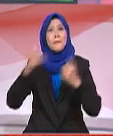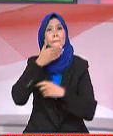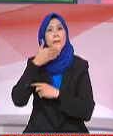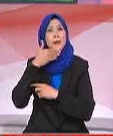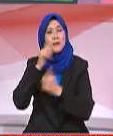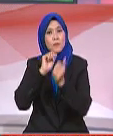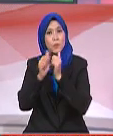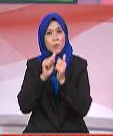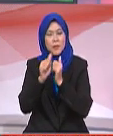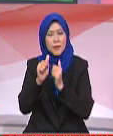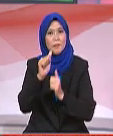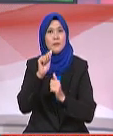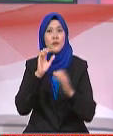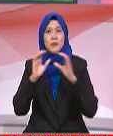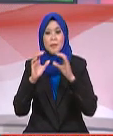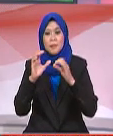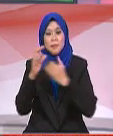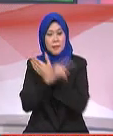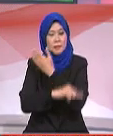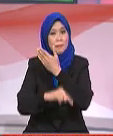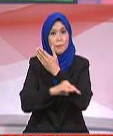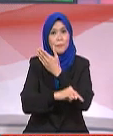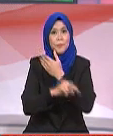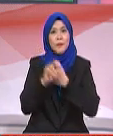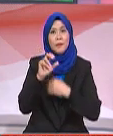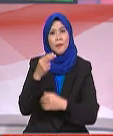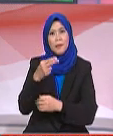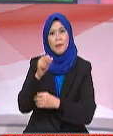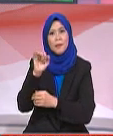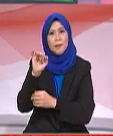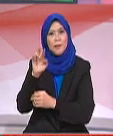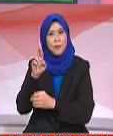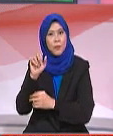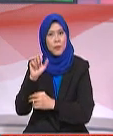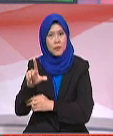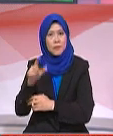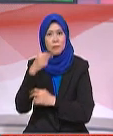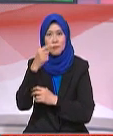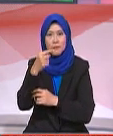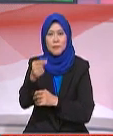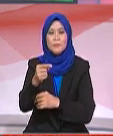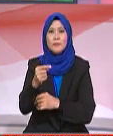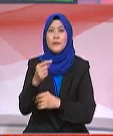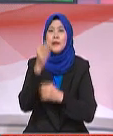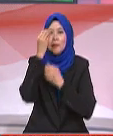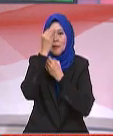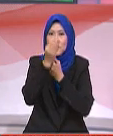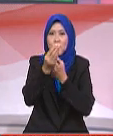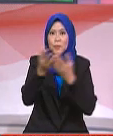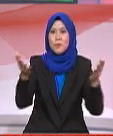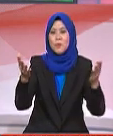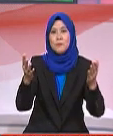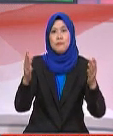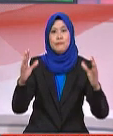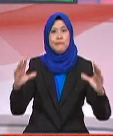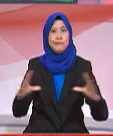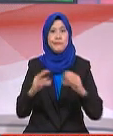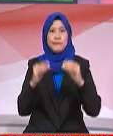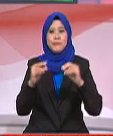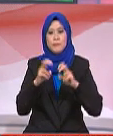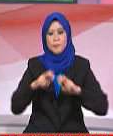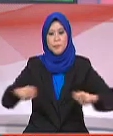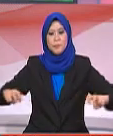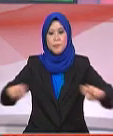Sukan Komunikasi dan Multimedia Negeri Hairul Syahril Mohamad berkata perkara tersebut akan diumumkan dalam satu sidang media